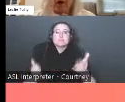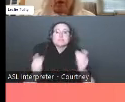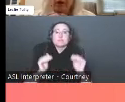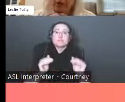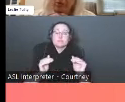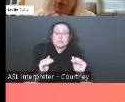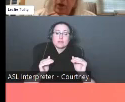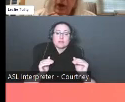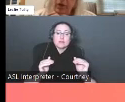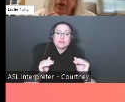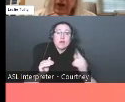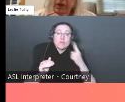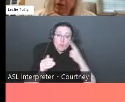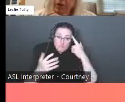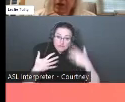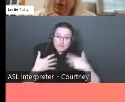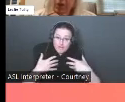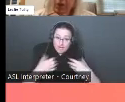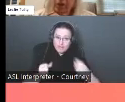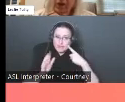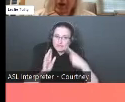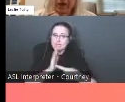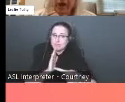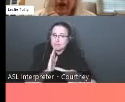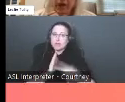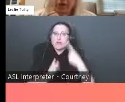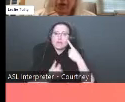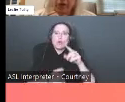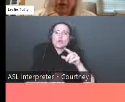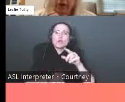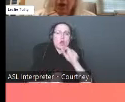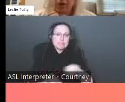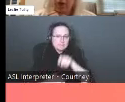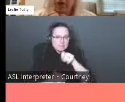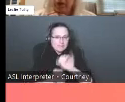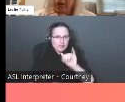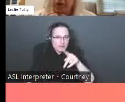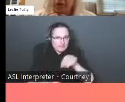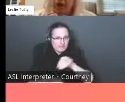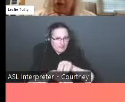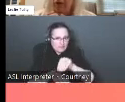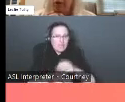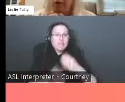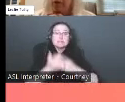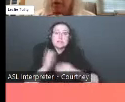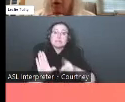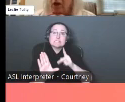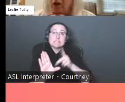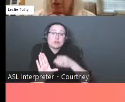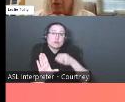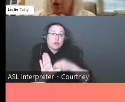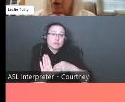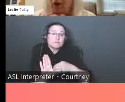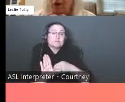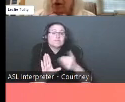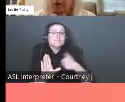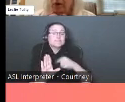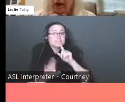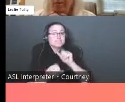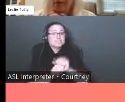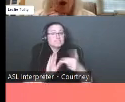non spécifiques à la violence conjugale dans, par exemple, les établissements de santé mentale, certains psychiatres et